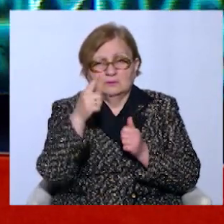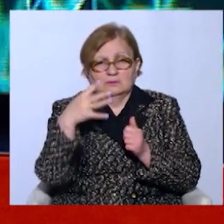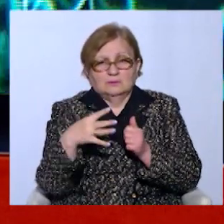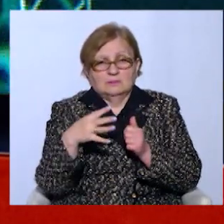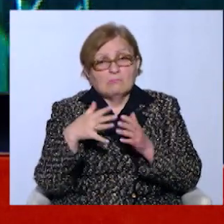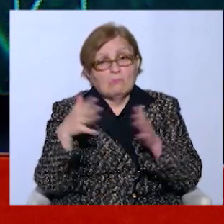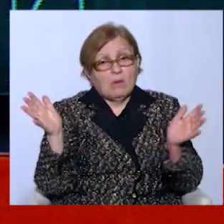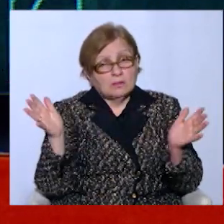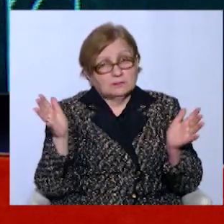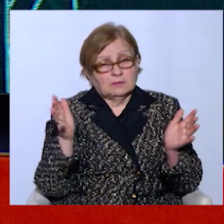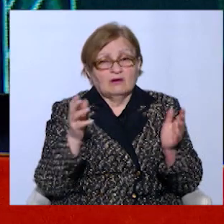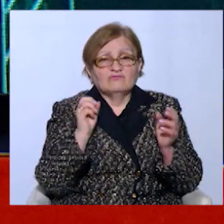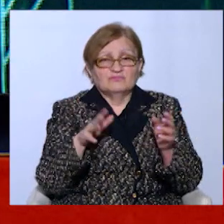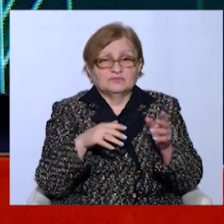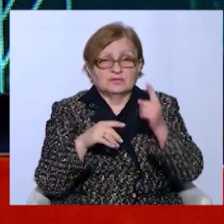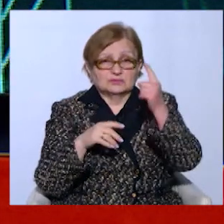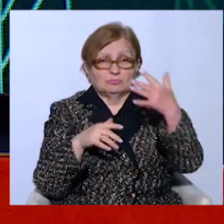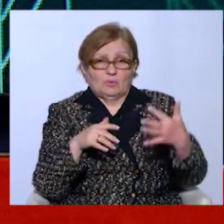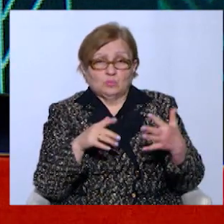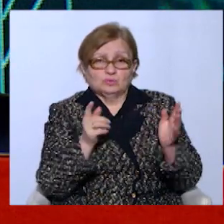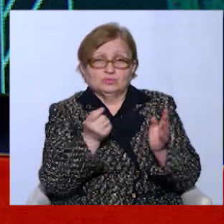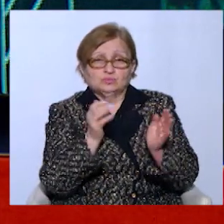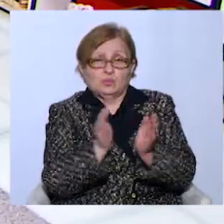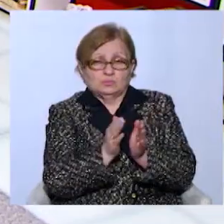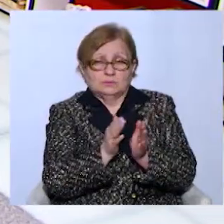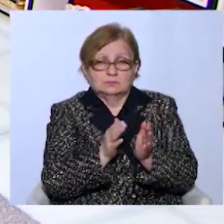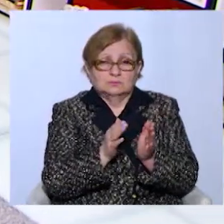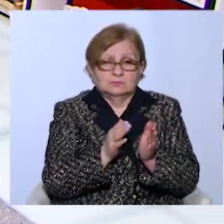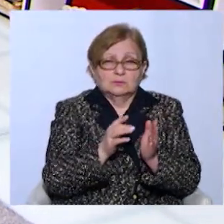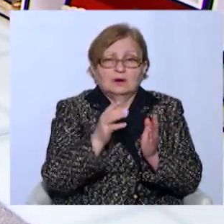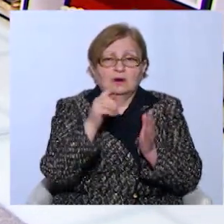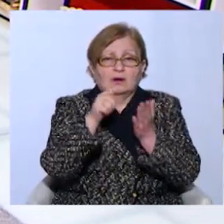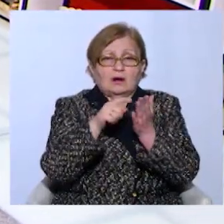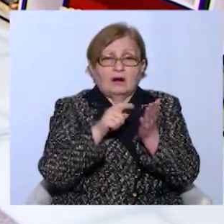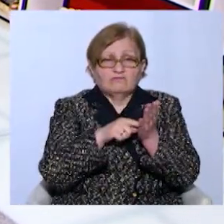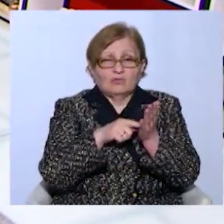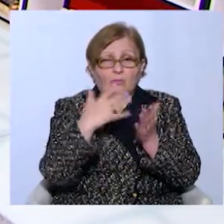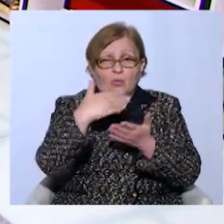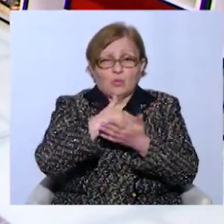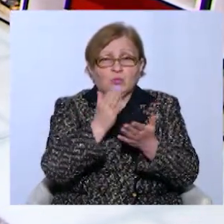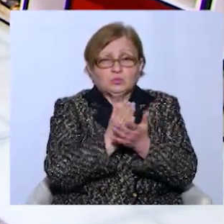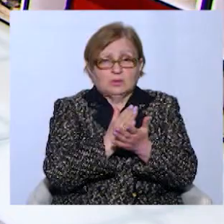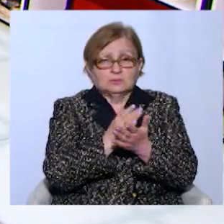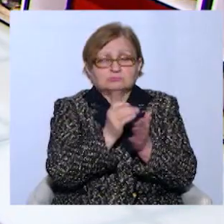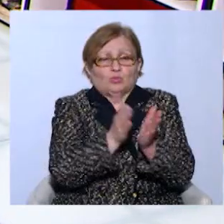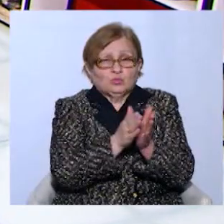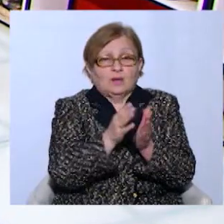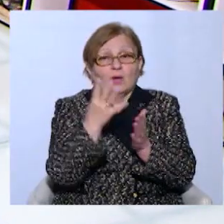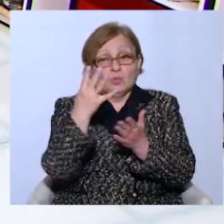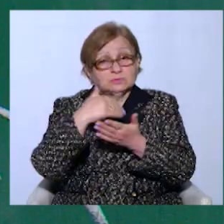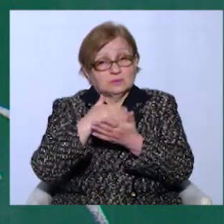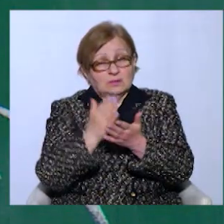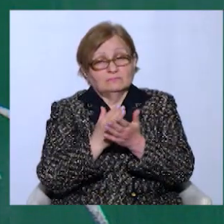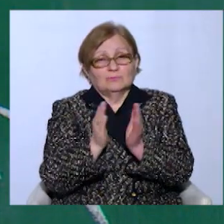1/5 მეტია ვიდრე 1/5, ძალიან კარგად ვიცი. ერთხელ რომ დავყოფ 5-ტოლ ნაწილად, უბრალოდ ნაკლებია ვიდრე 4. მაშინ ეს არ შეიძლება.